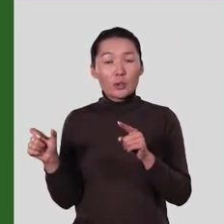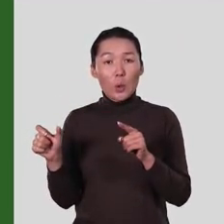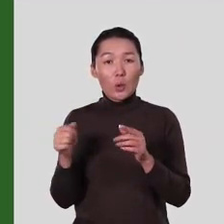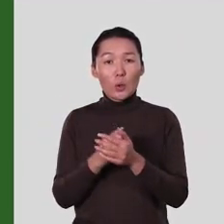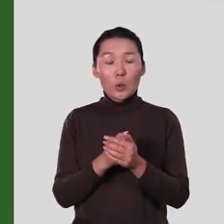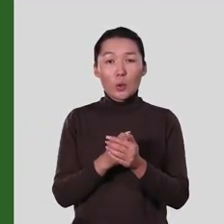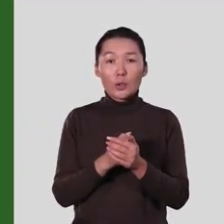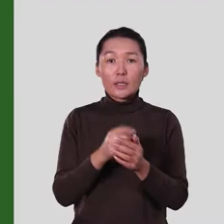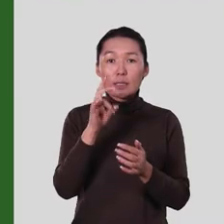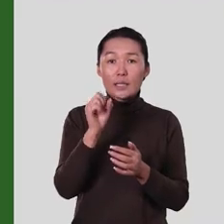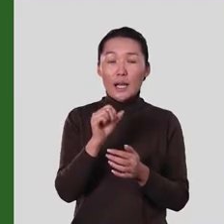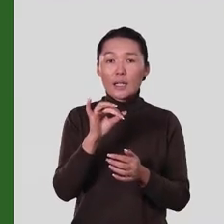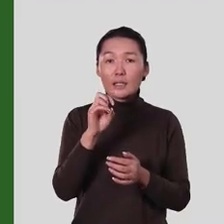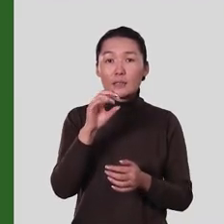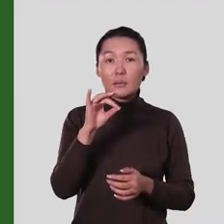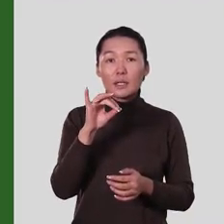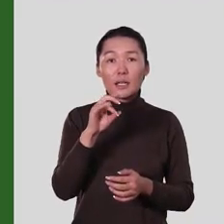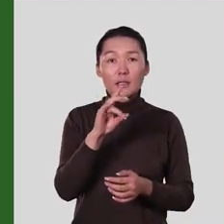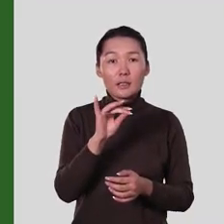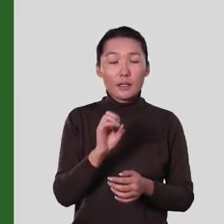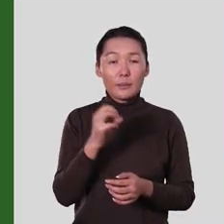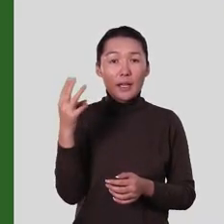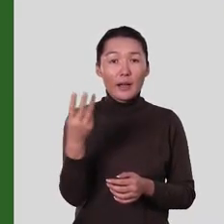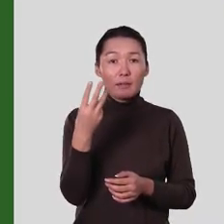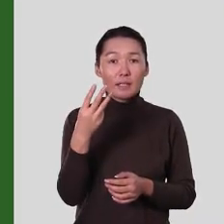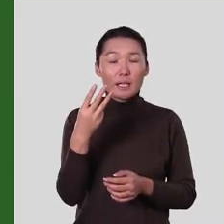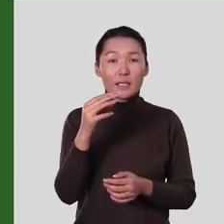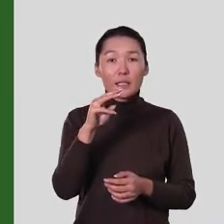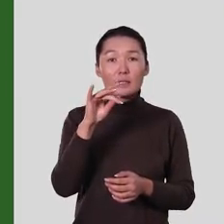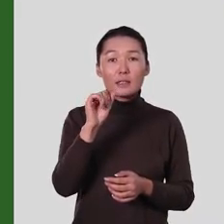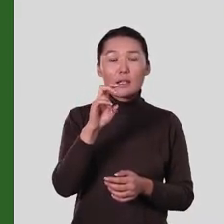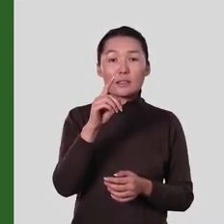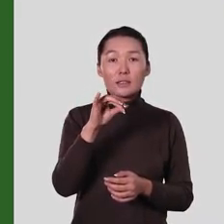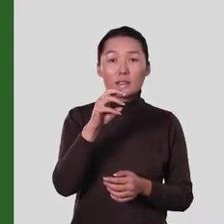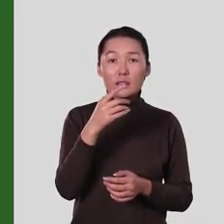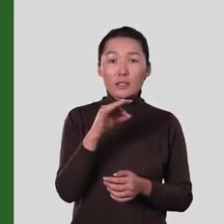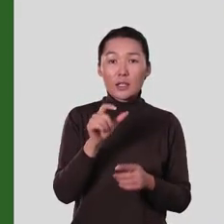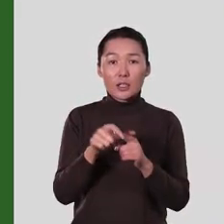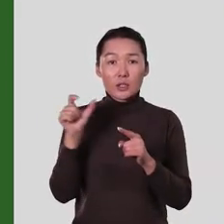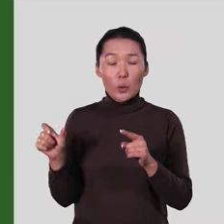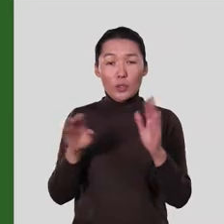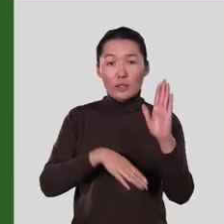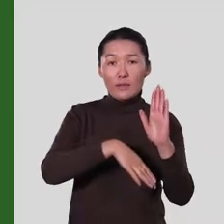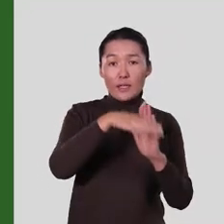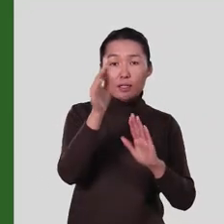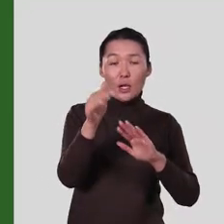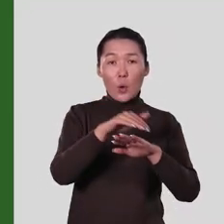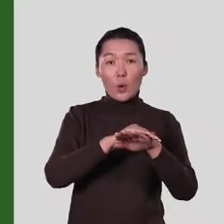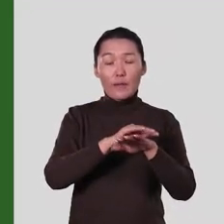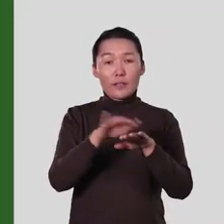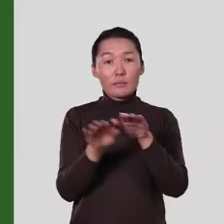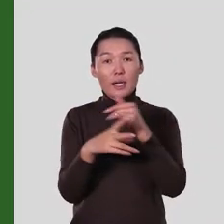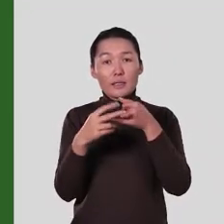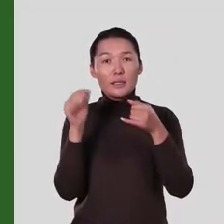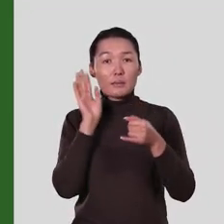испарение. В третьей транзитной зоне верхний уровень подземных вод